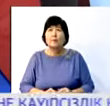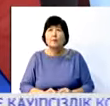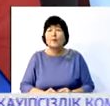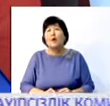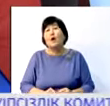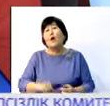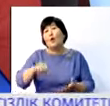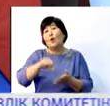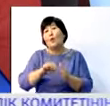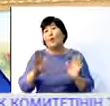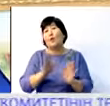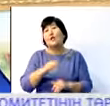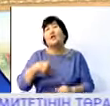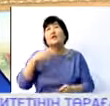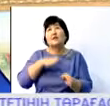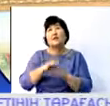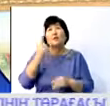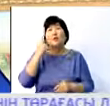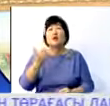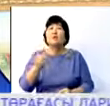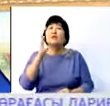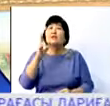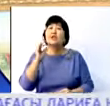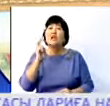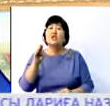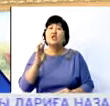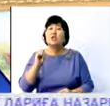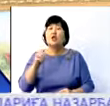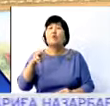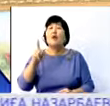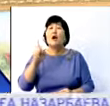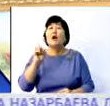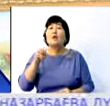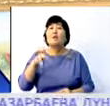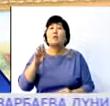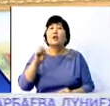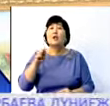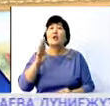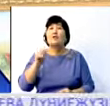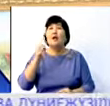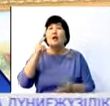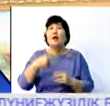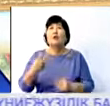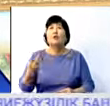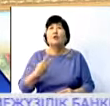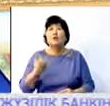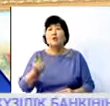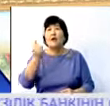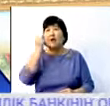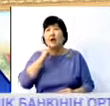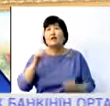Орындалады деп ойлайым. Біз Кенже Махамбетова деген қарындасымыз екеуміз авторлық кеш осы қарттар